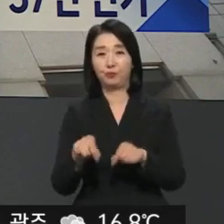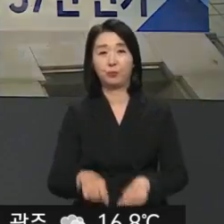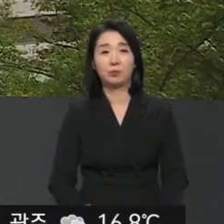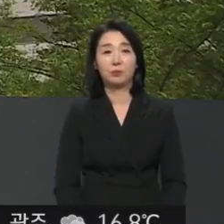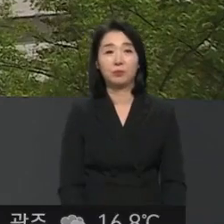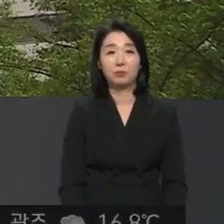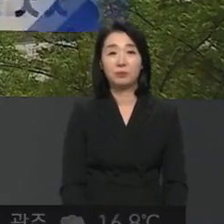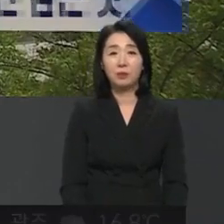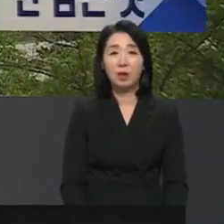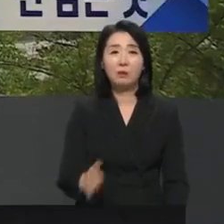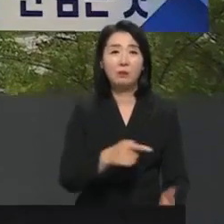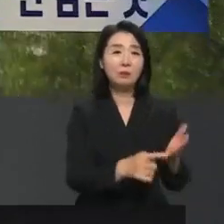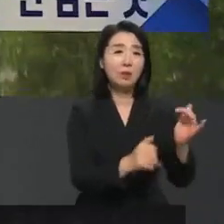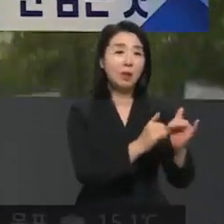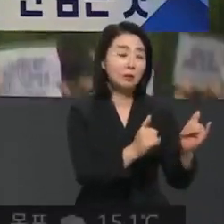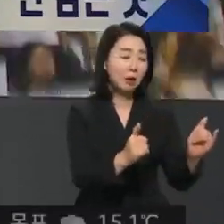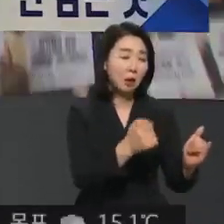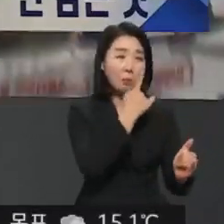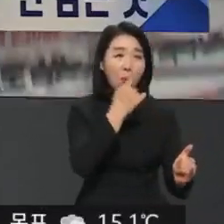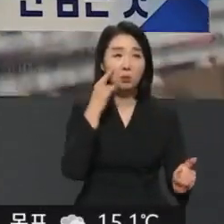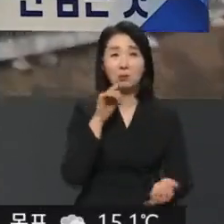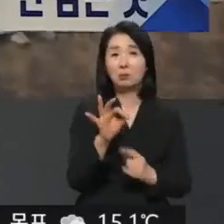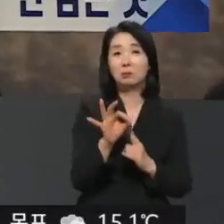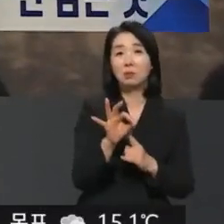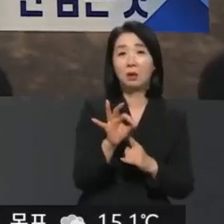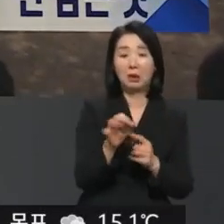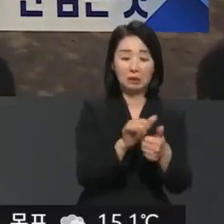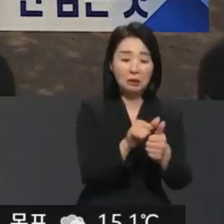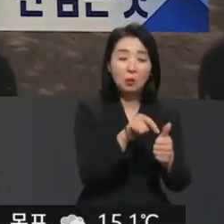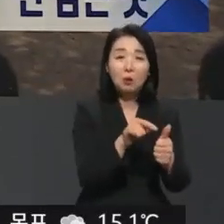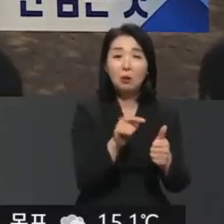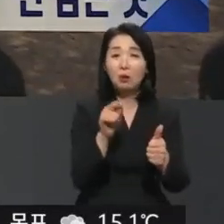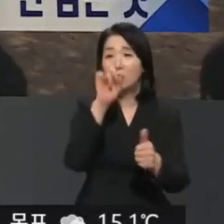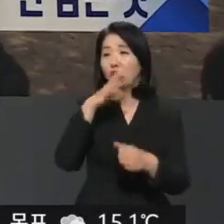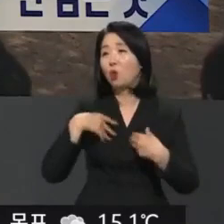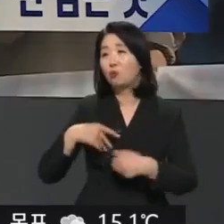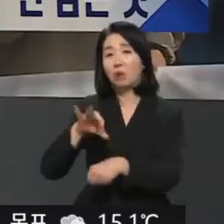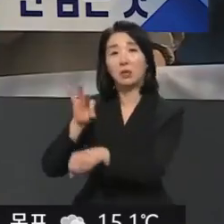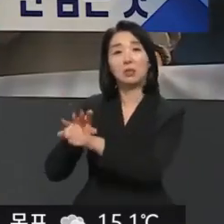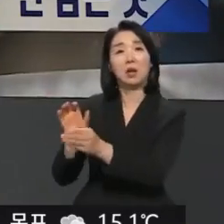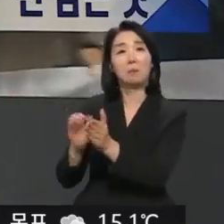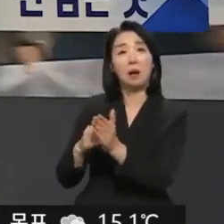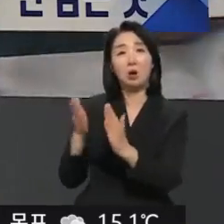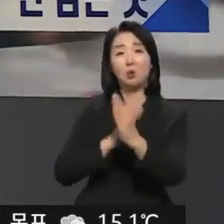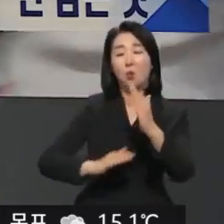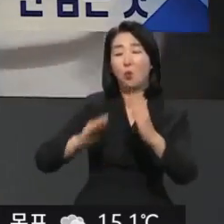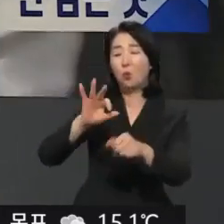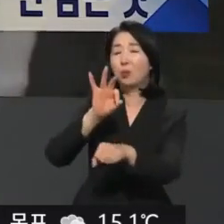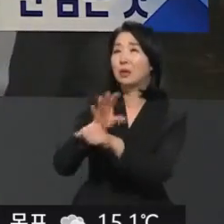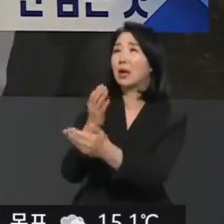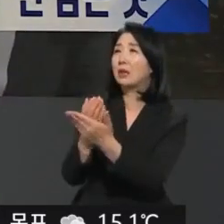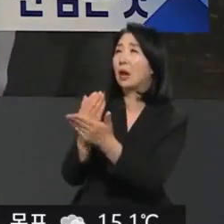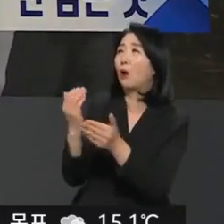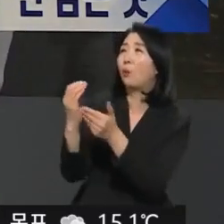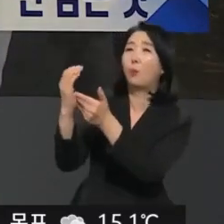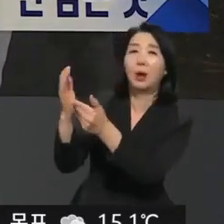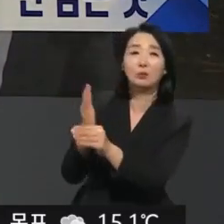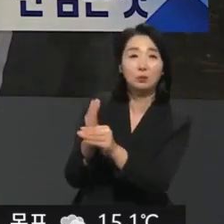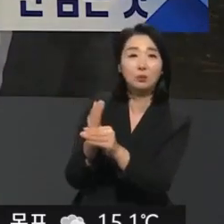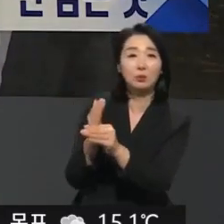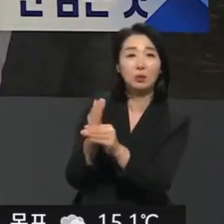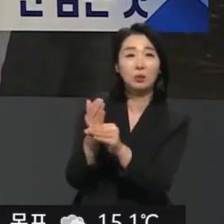겁니다. 하지만 피해자들은 보증금 등에 대한 채권을 정부가 매입하는 이 공공매입 방안을 계속 요구하고